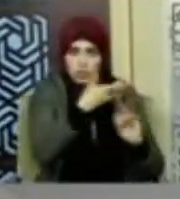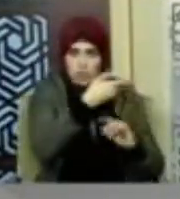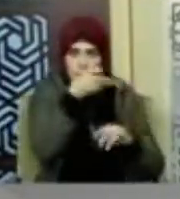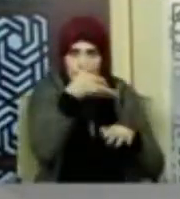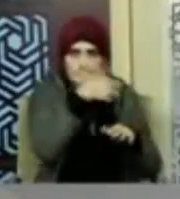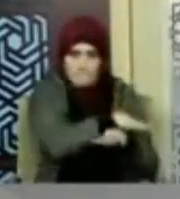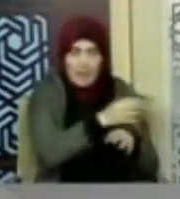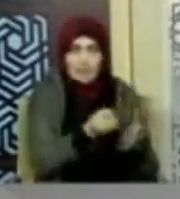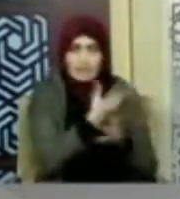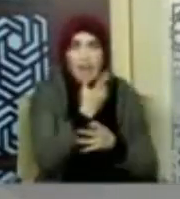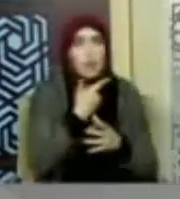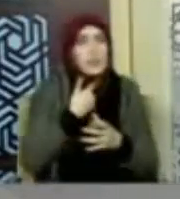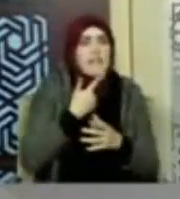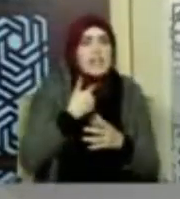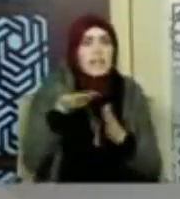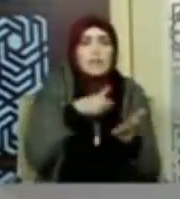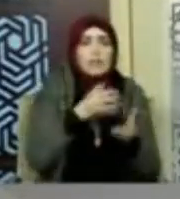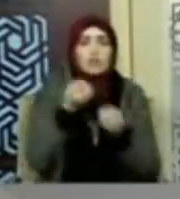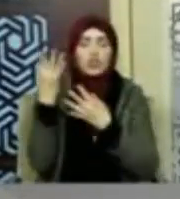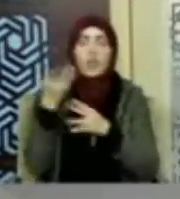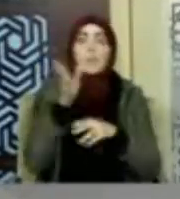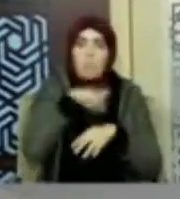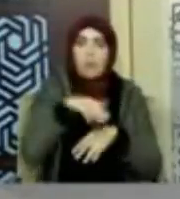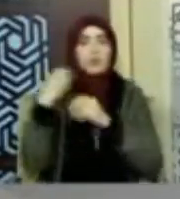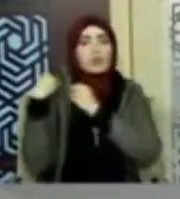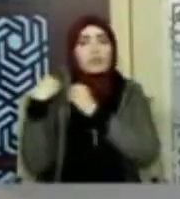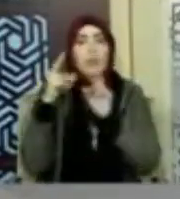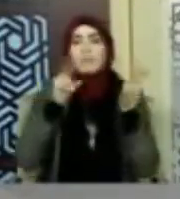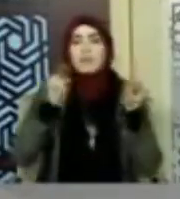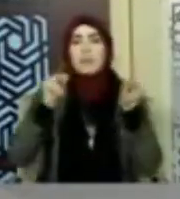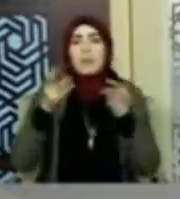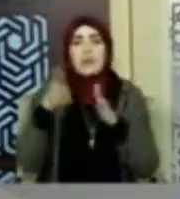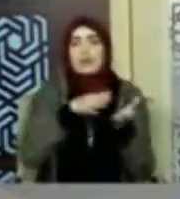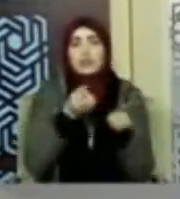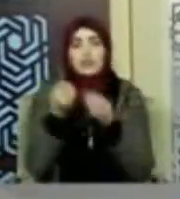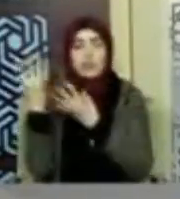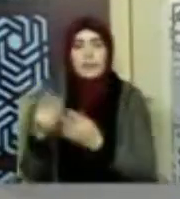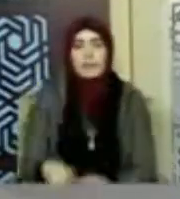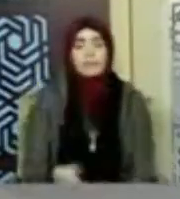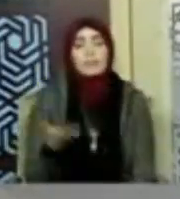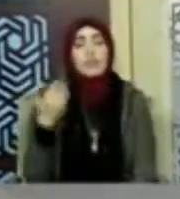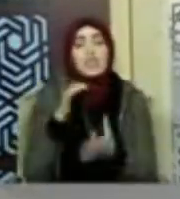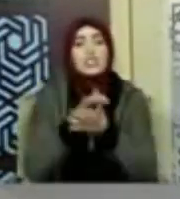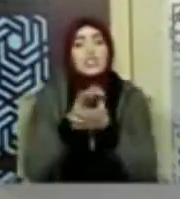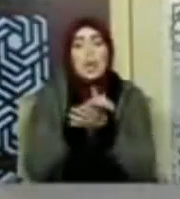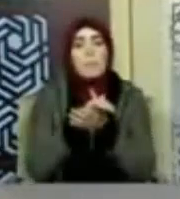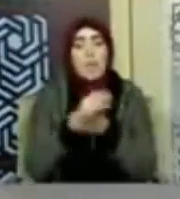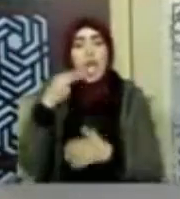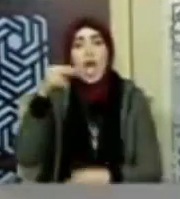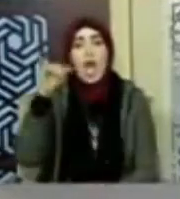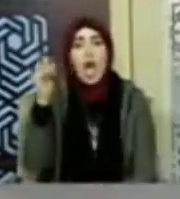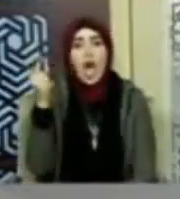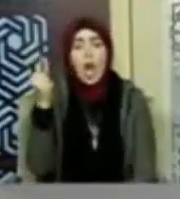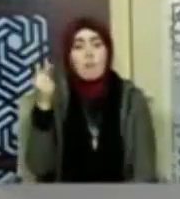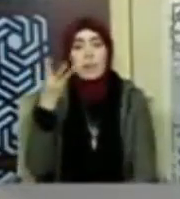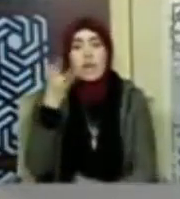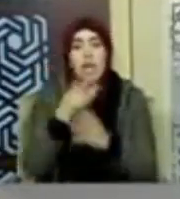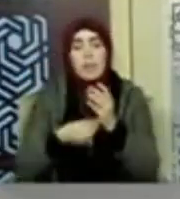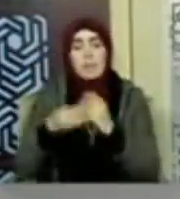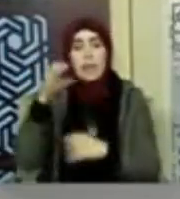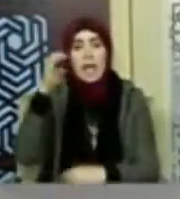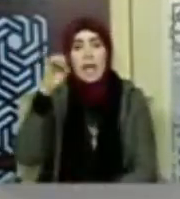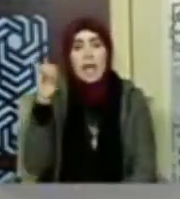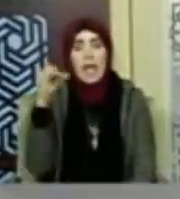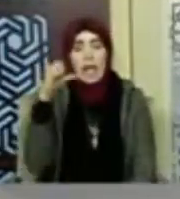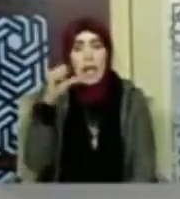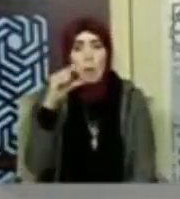الجليل سيدنا عمرو بن الجموح أراد أن يخرج مع النبي صلى